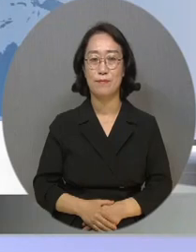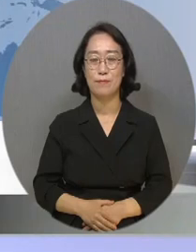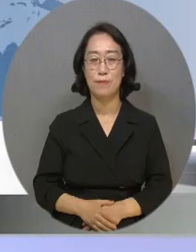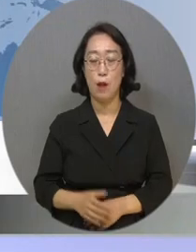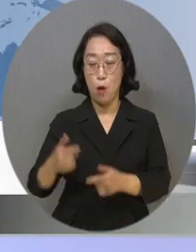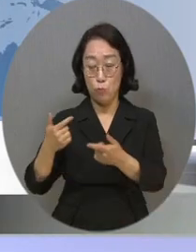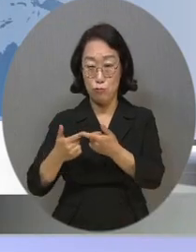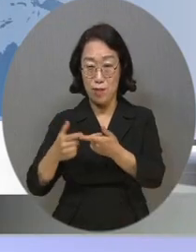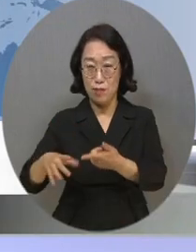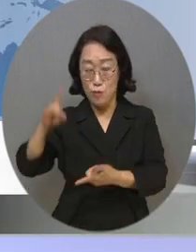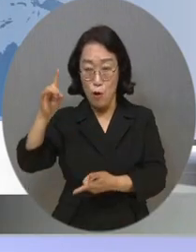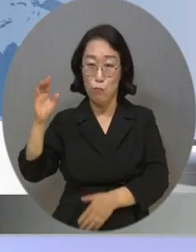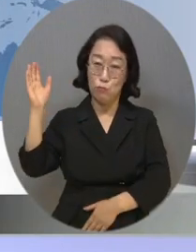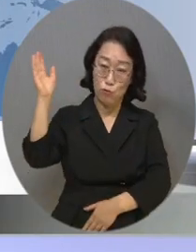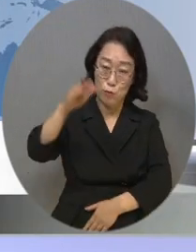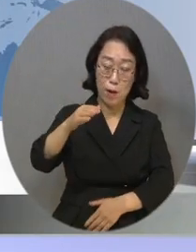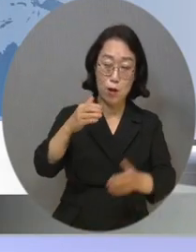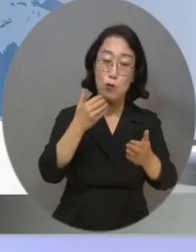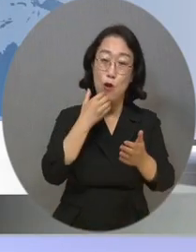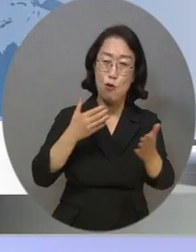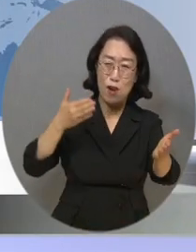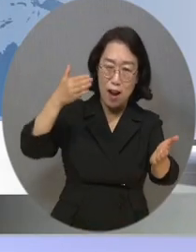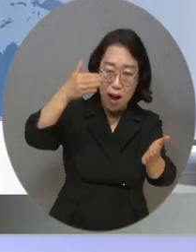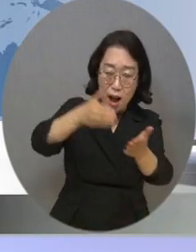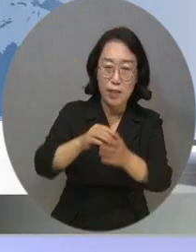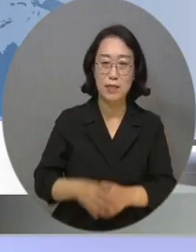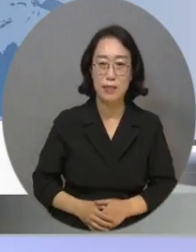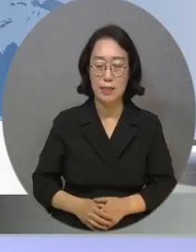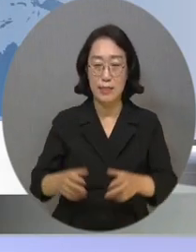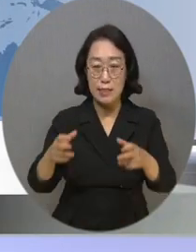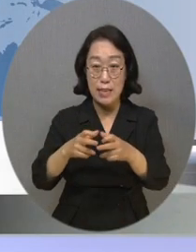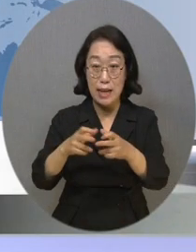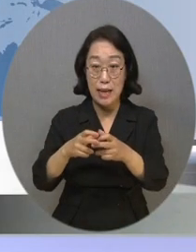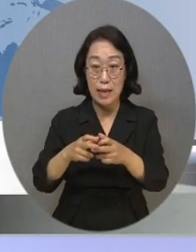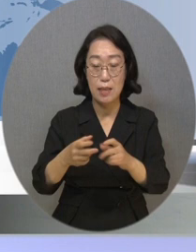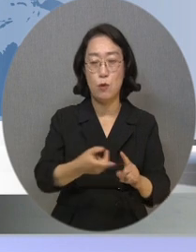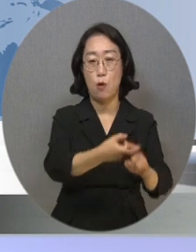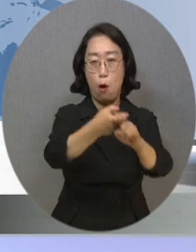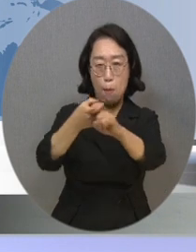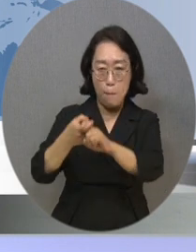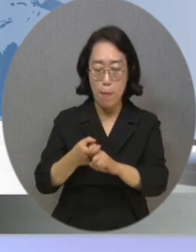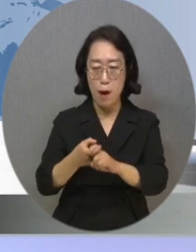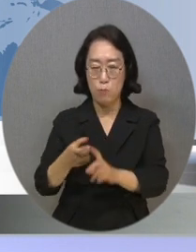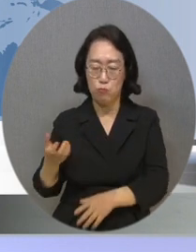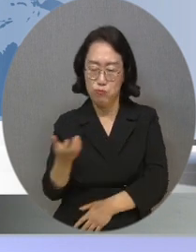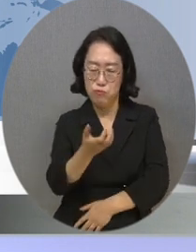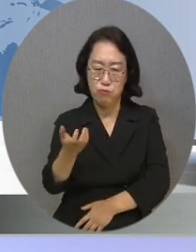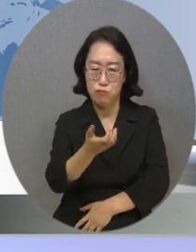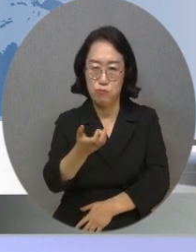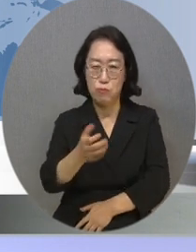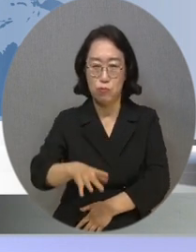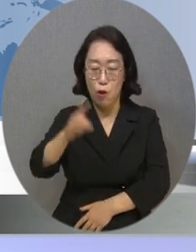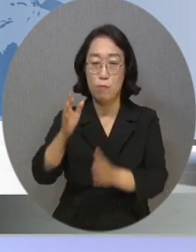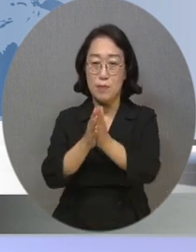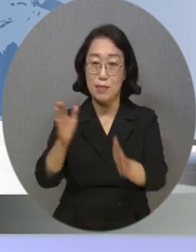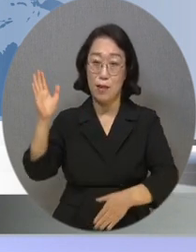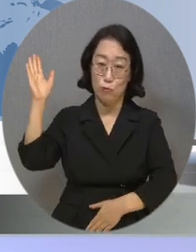부산에서 서울까지 한국장애인 노동조합 총연맹이 국토종단에 나섰습니다